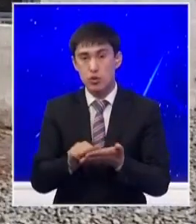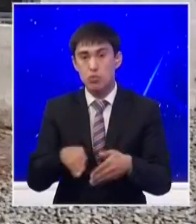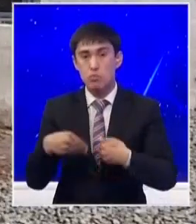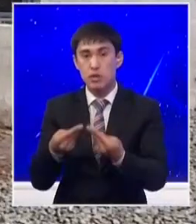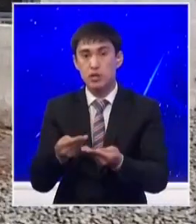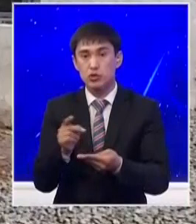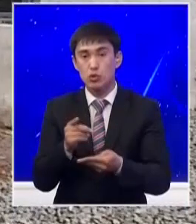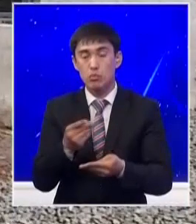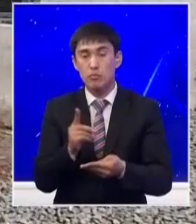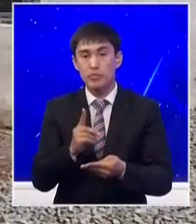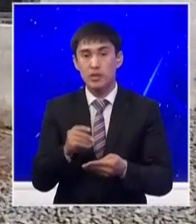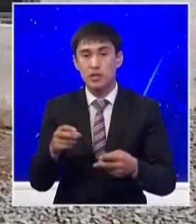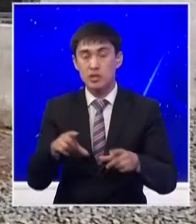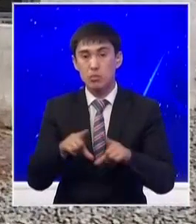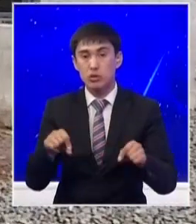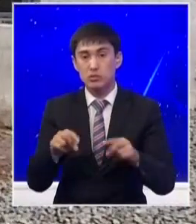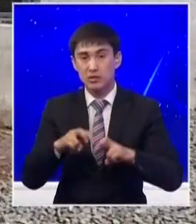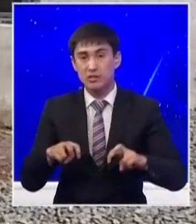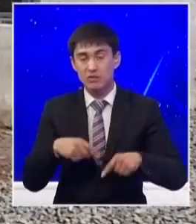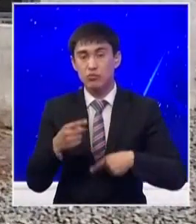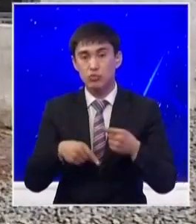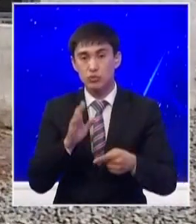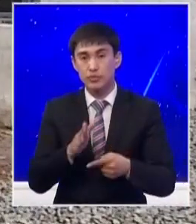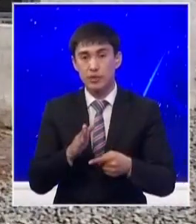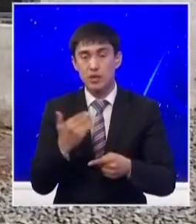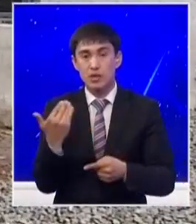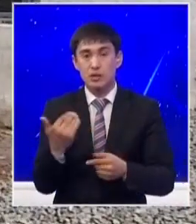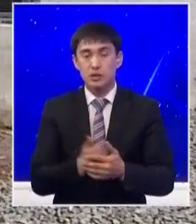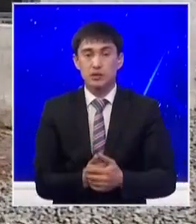что в департамент экономического расследования. Но со стороны